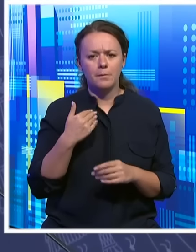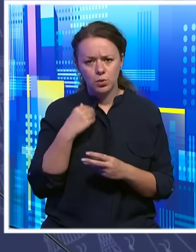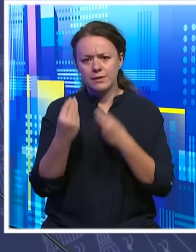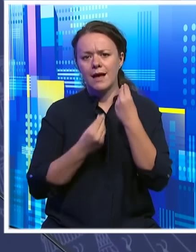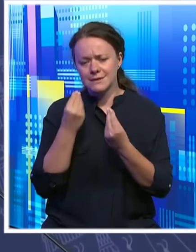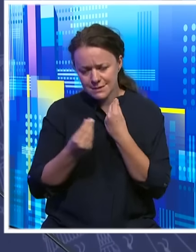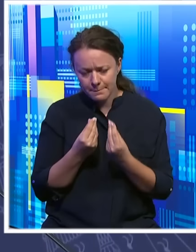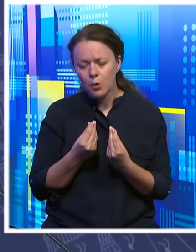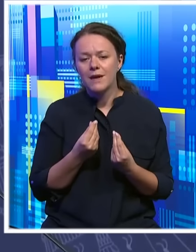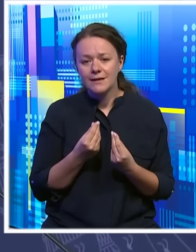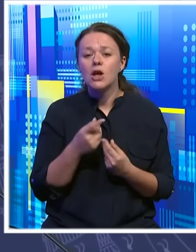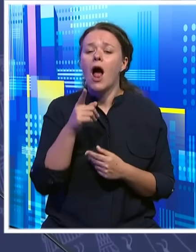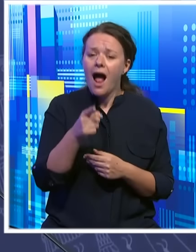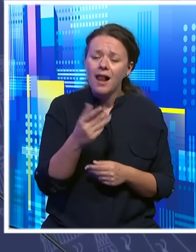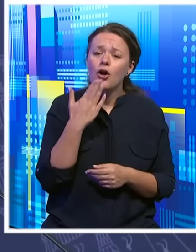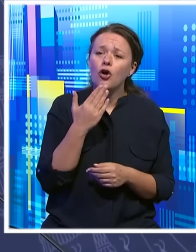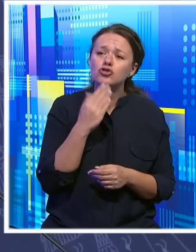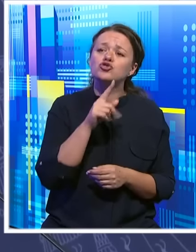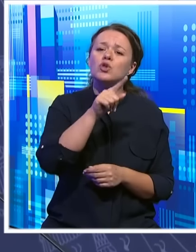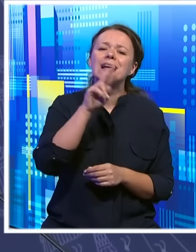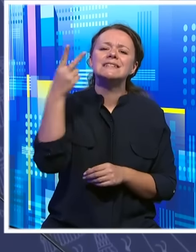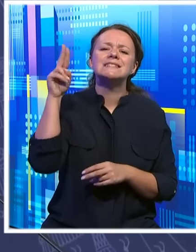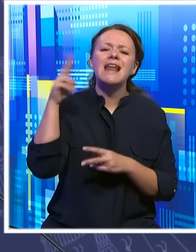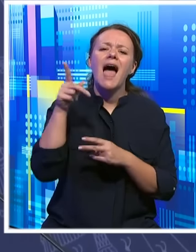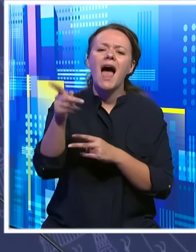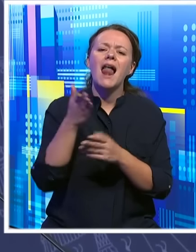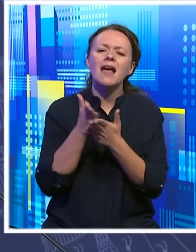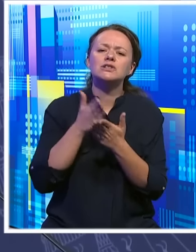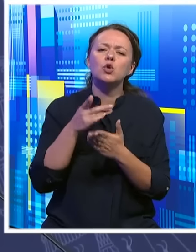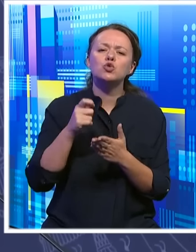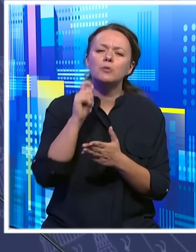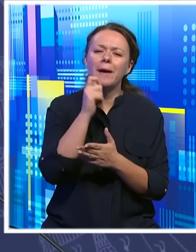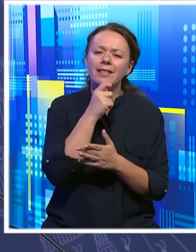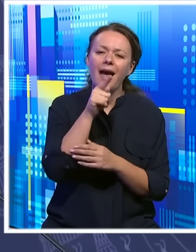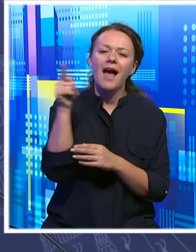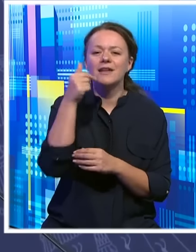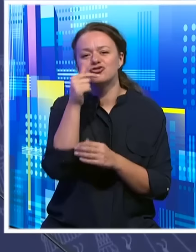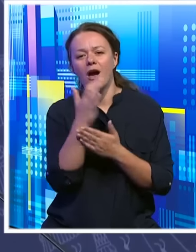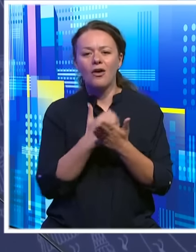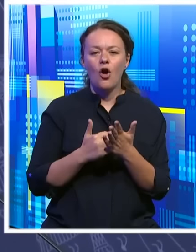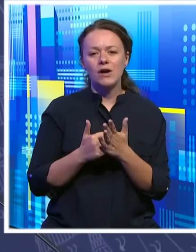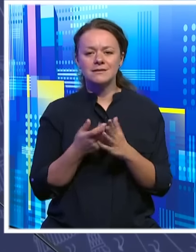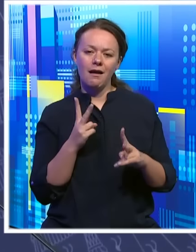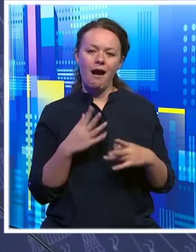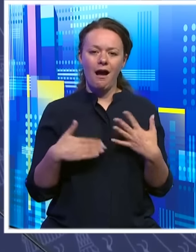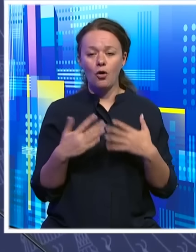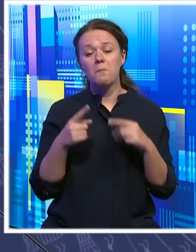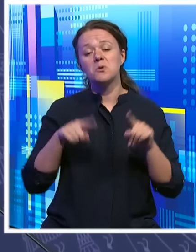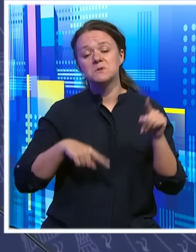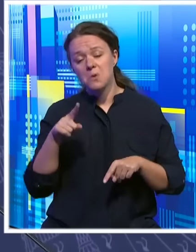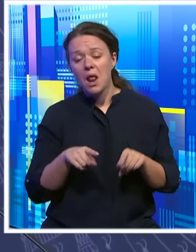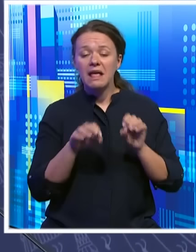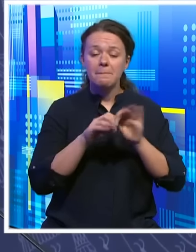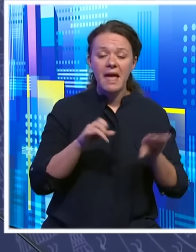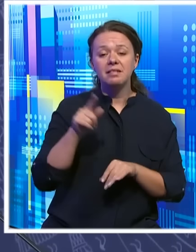te trikove kojima se služe različite strane službe i kojima se služe pojedini mediji i pojedini